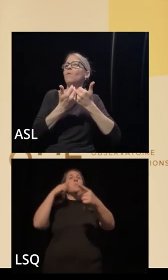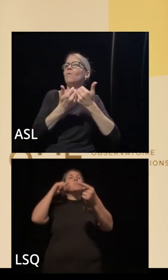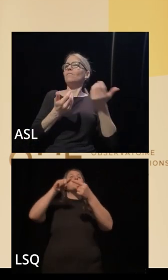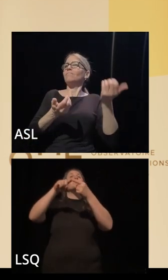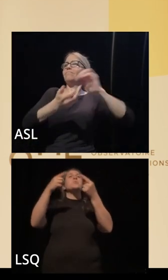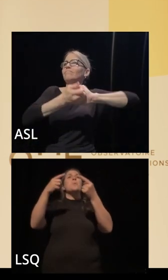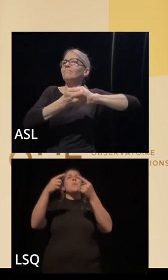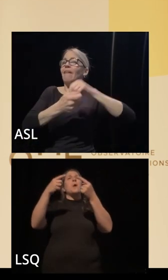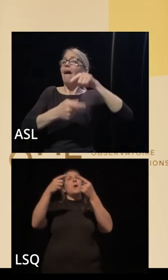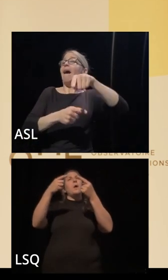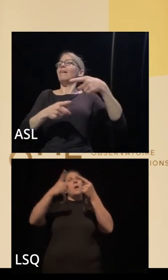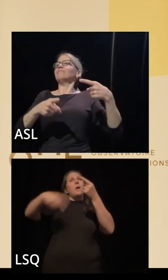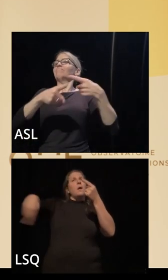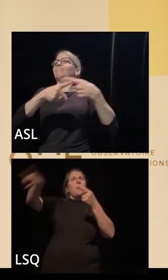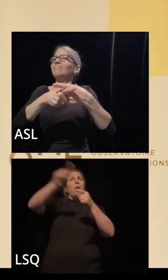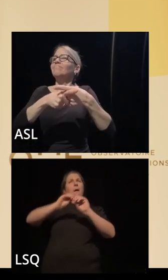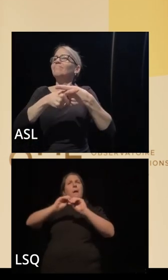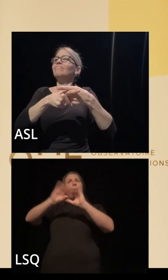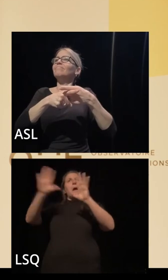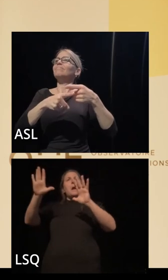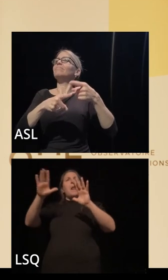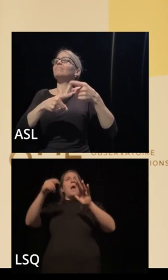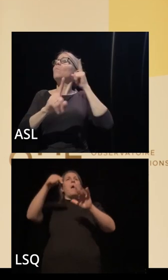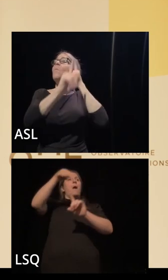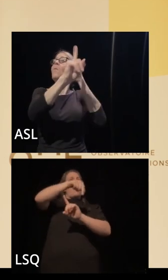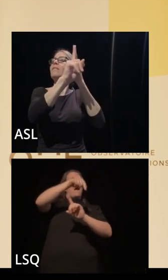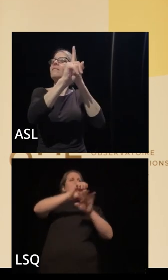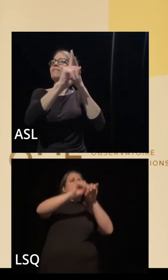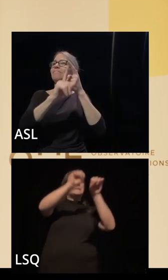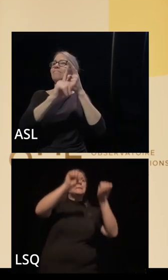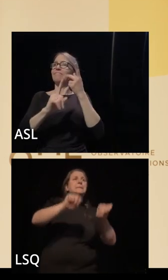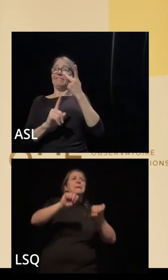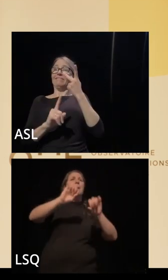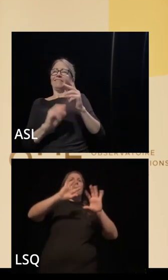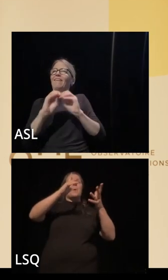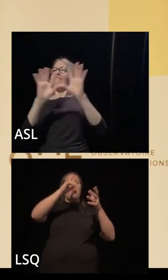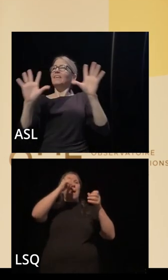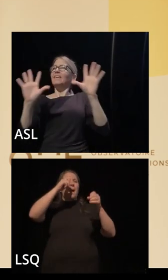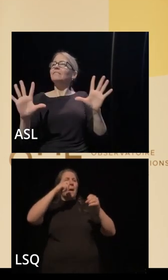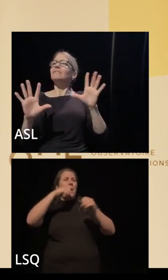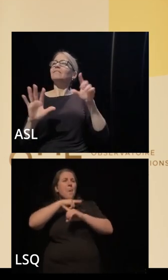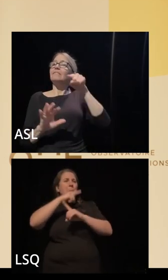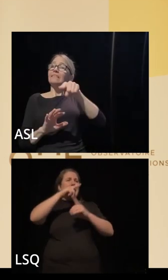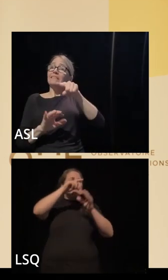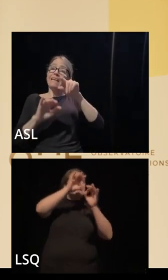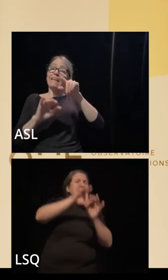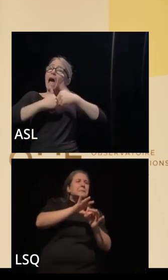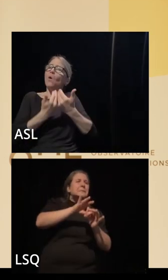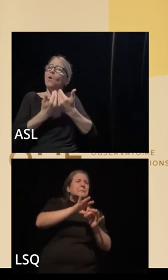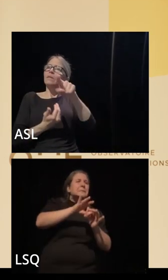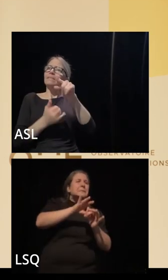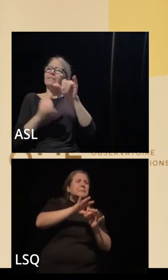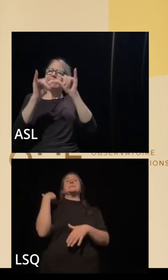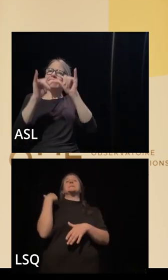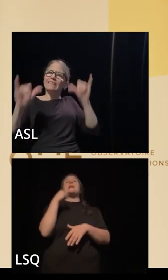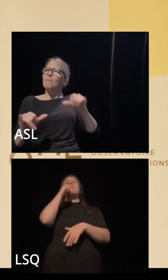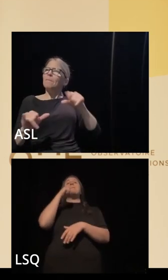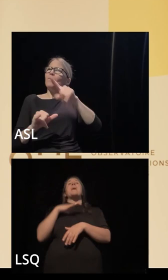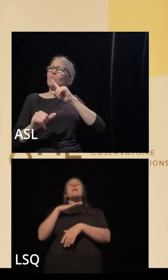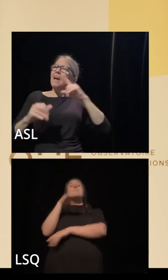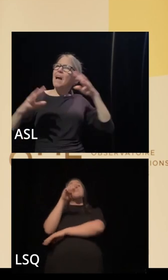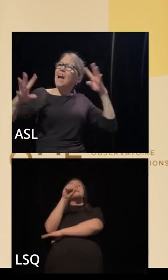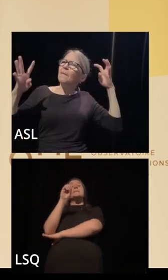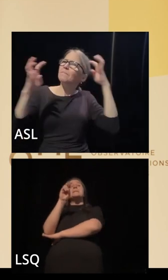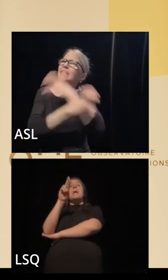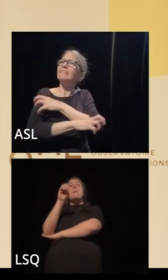du système par ces mots, ce que vous appelez les voies de l'enchantement. Ça rejoint beaucoup ce que Mme Sermon disait ce matin.